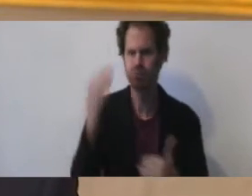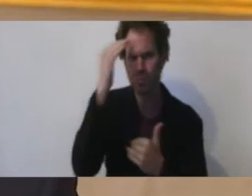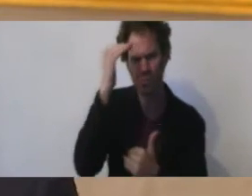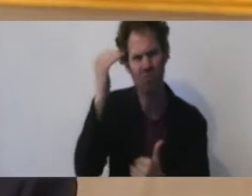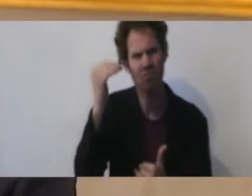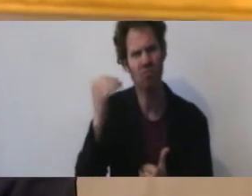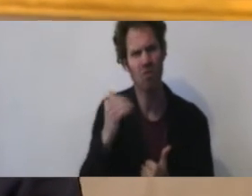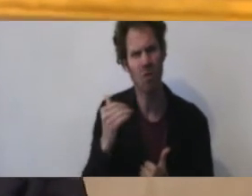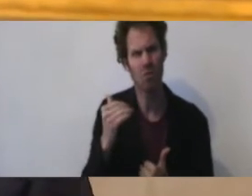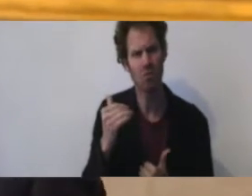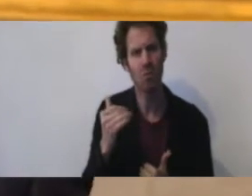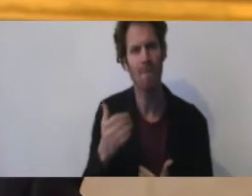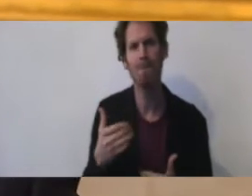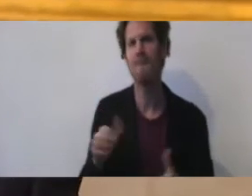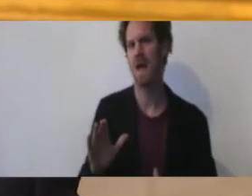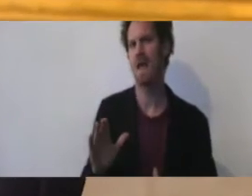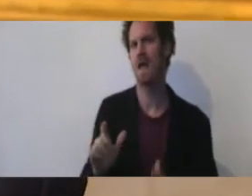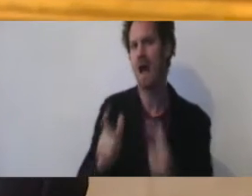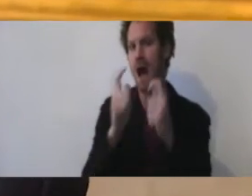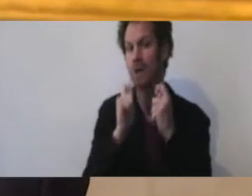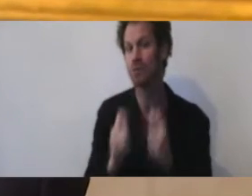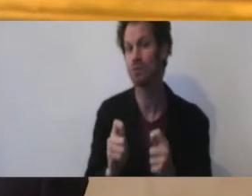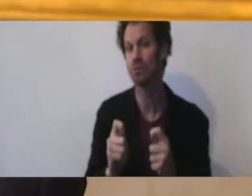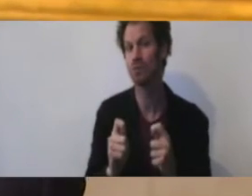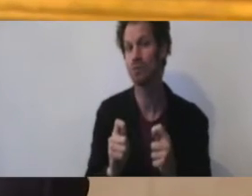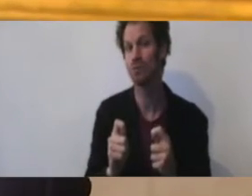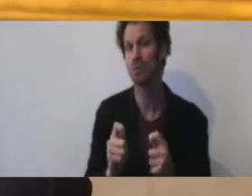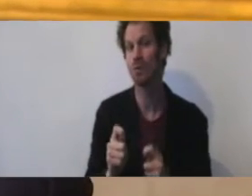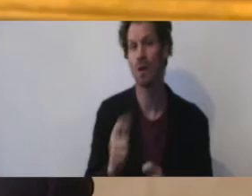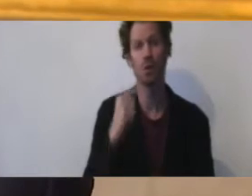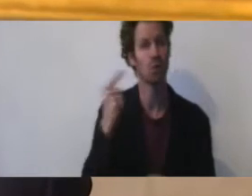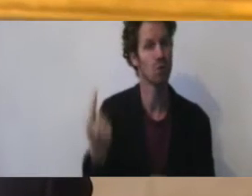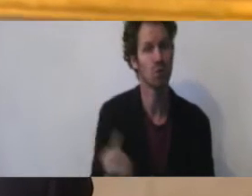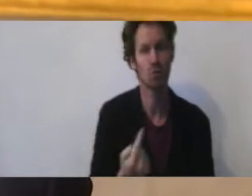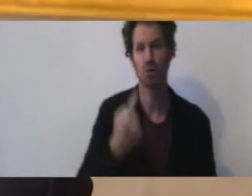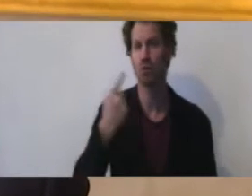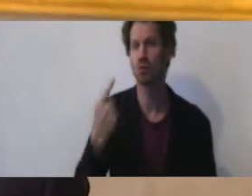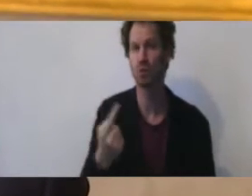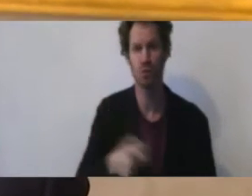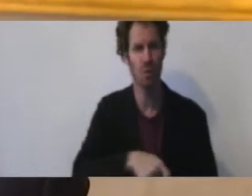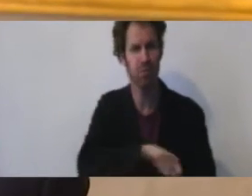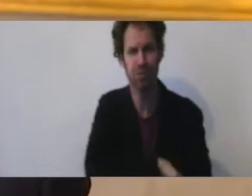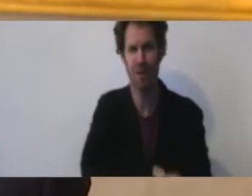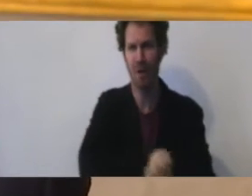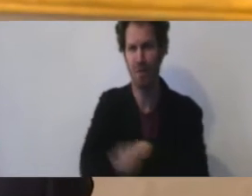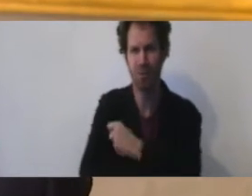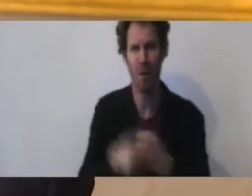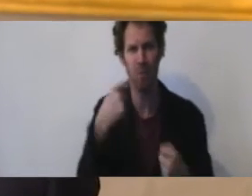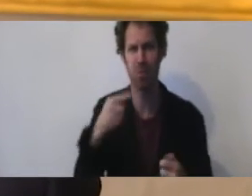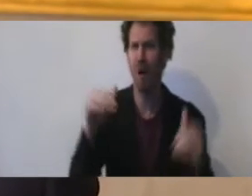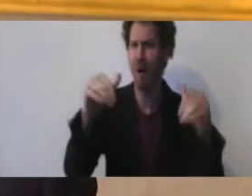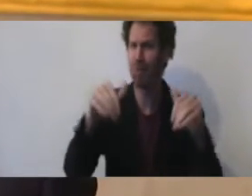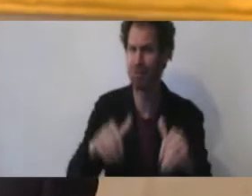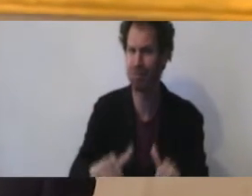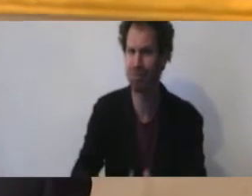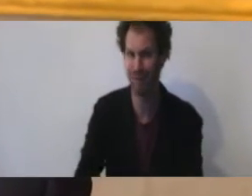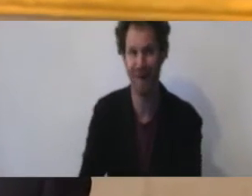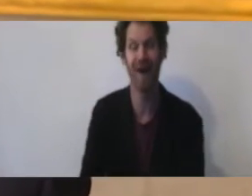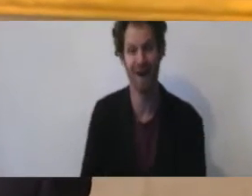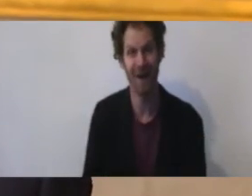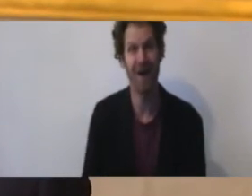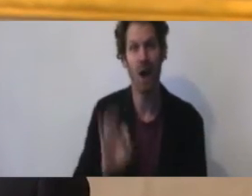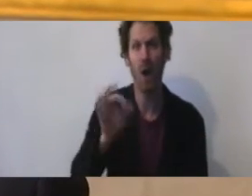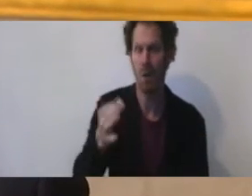confiance en nous mais à une condition avancer faire preuve d'audace refuser le statut quo